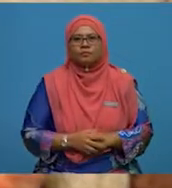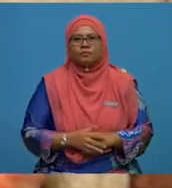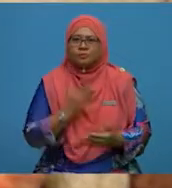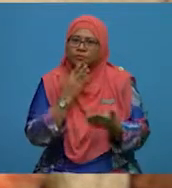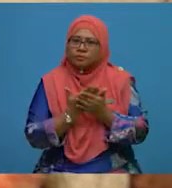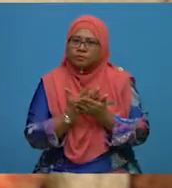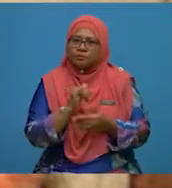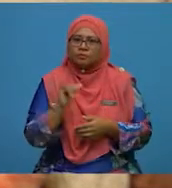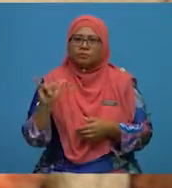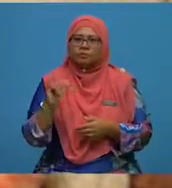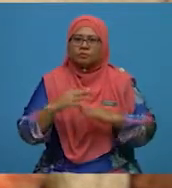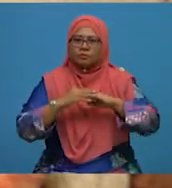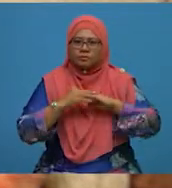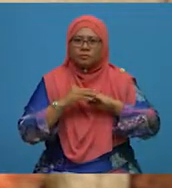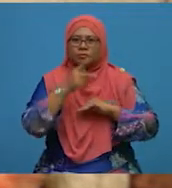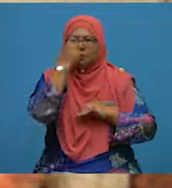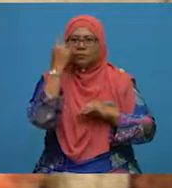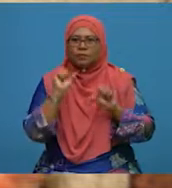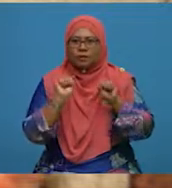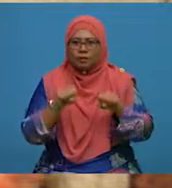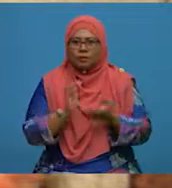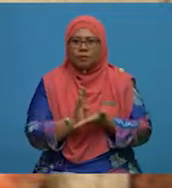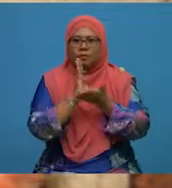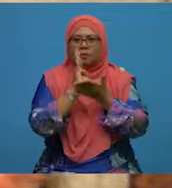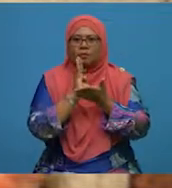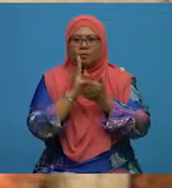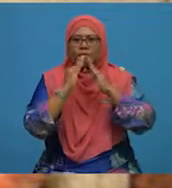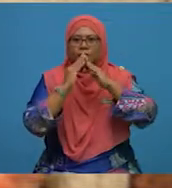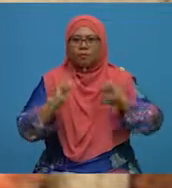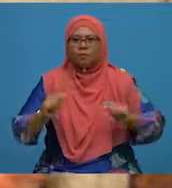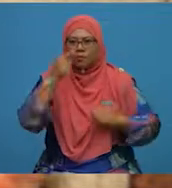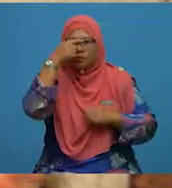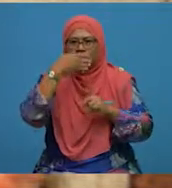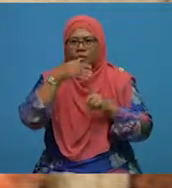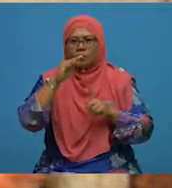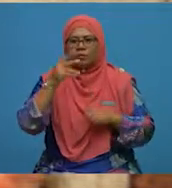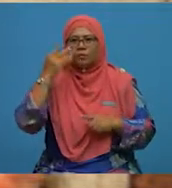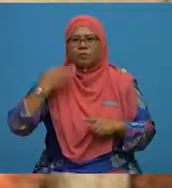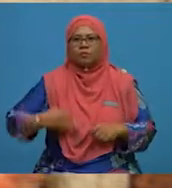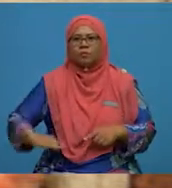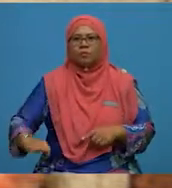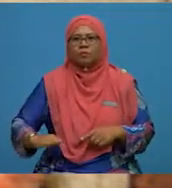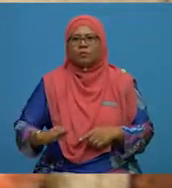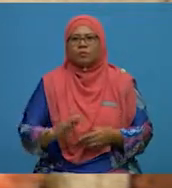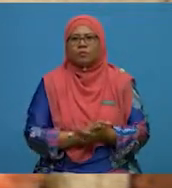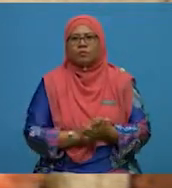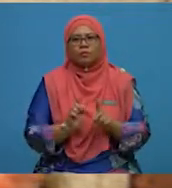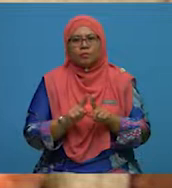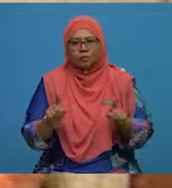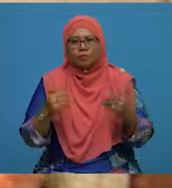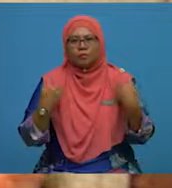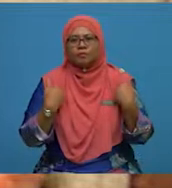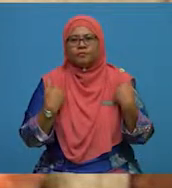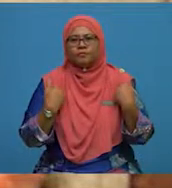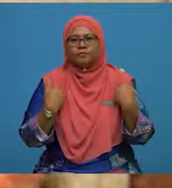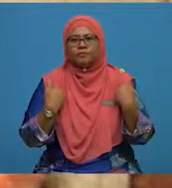Baiknya British kerana sanggup membantu Mesir untuk mengusir Perancis. Namun, ada udang